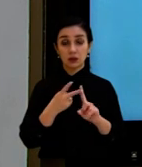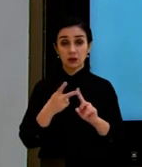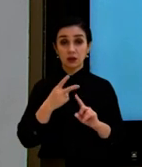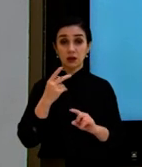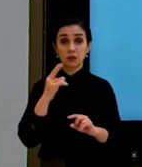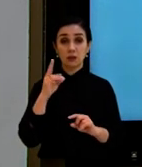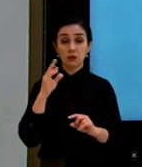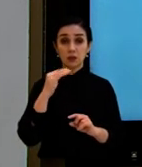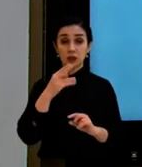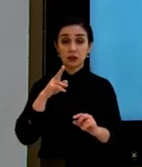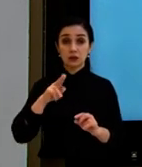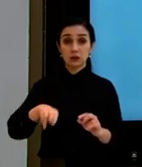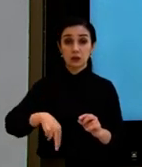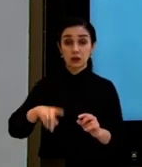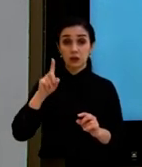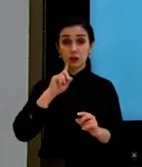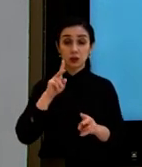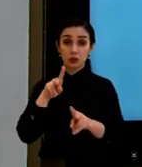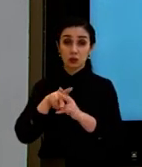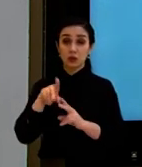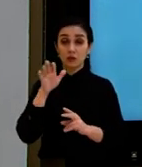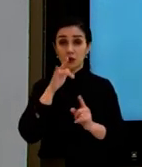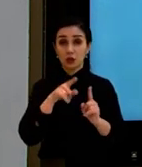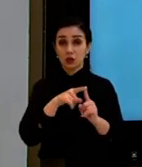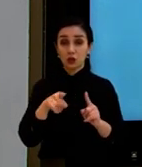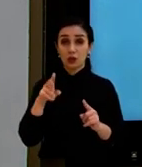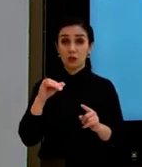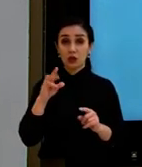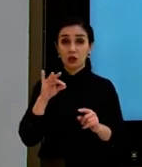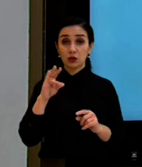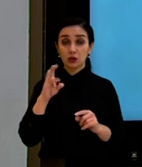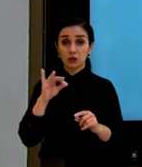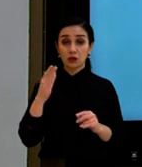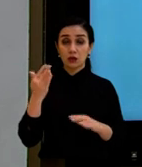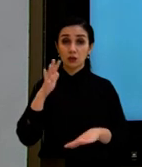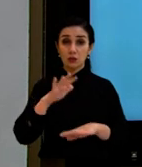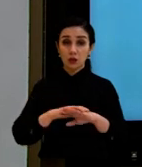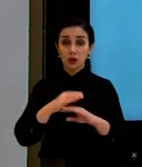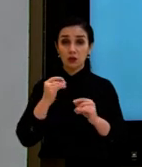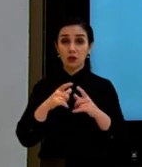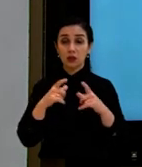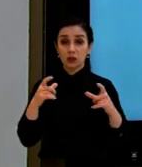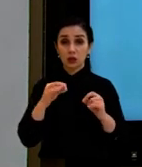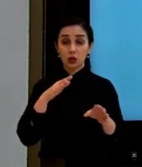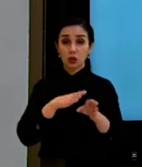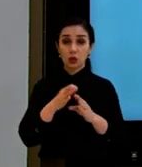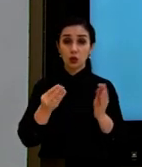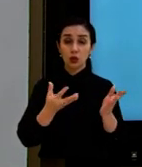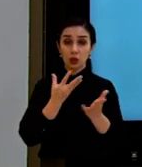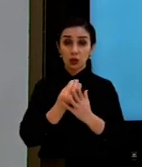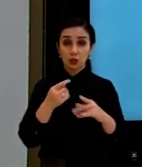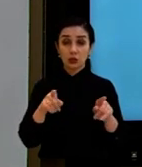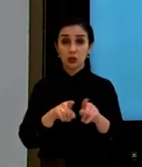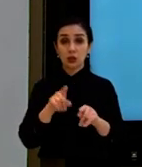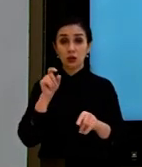2-bandi: direktor vazifasi vaqtincha yuklatilgan davrda Mardonovga bank hisob varaqlari, to'lov